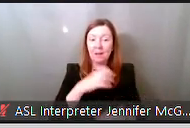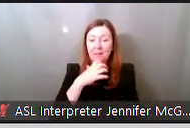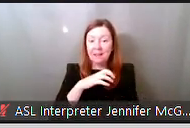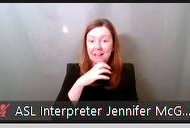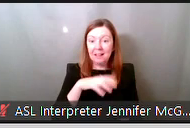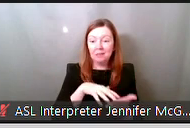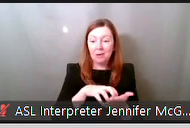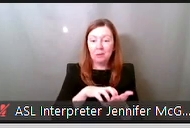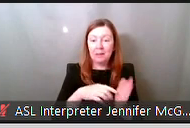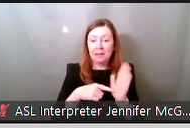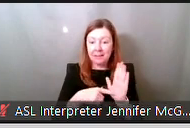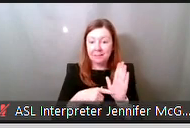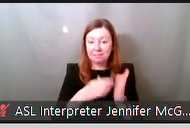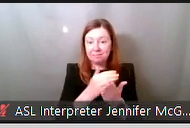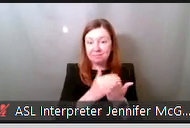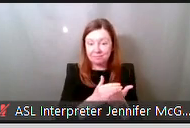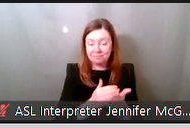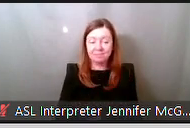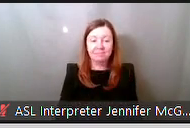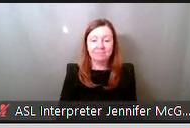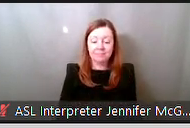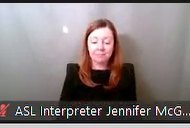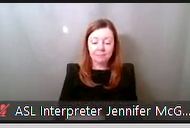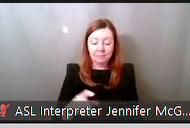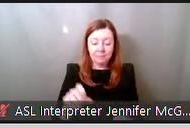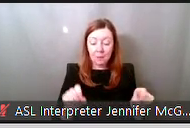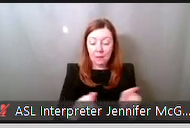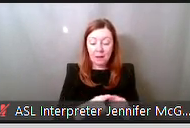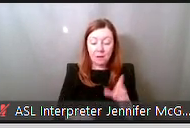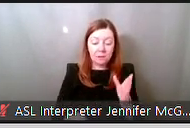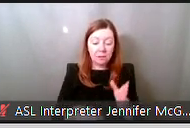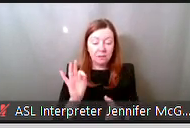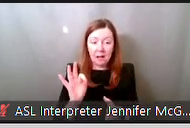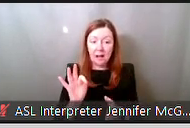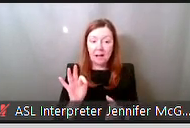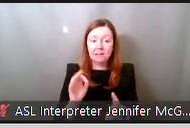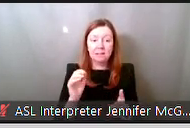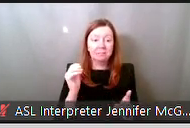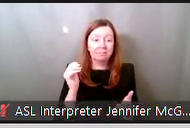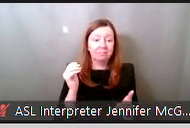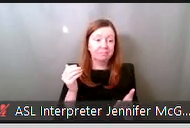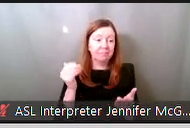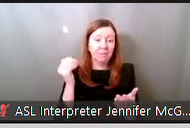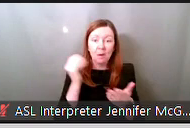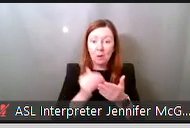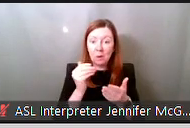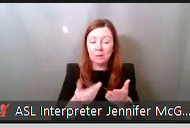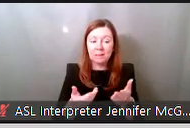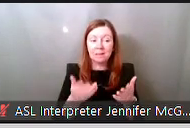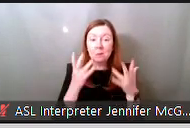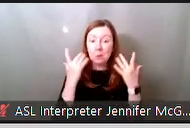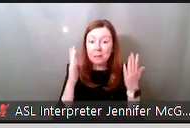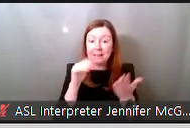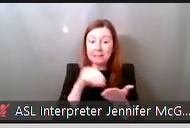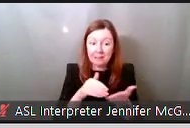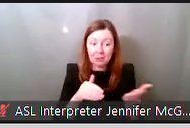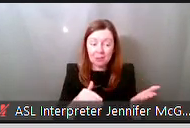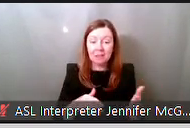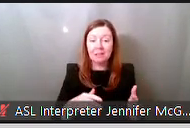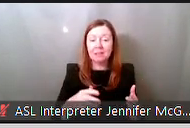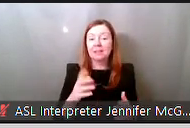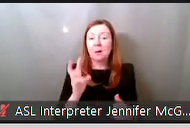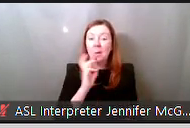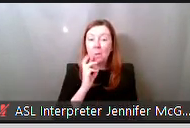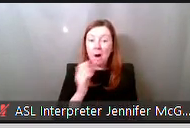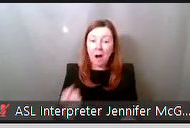的看看你们的邻居你们住的地方受热量的影响夏天炎热的天气影响的情况是怎